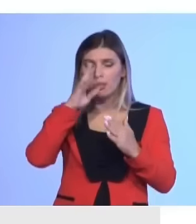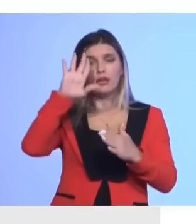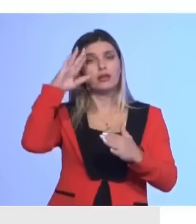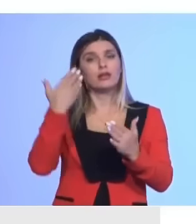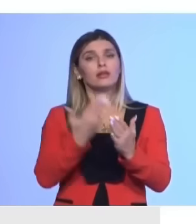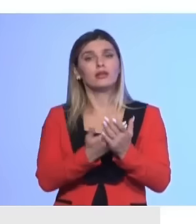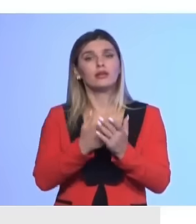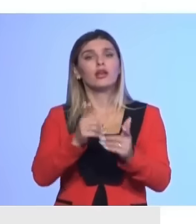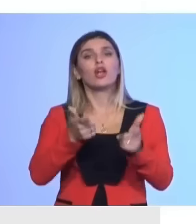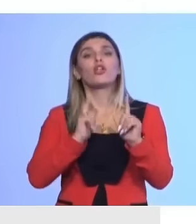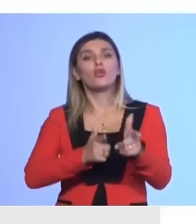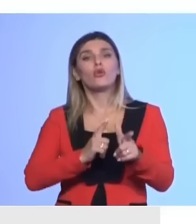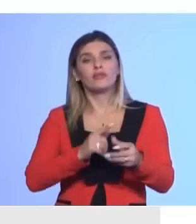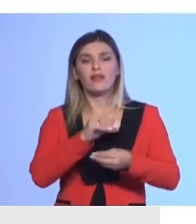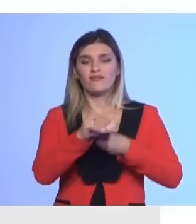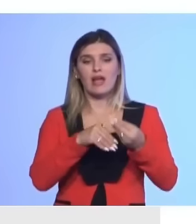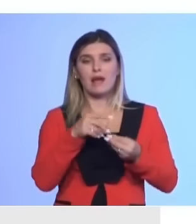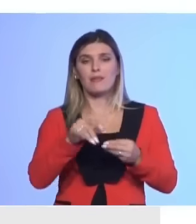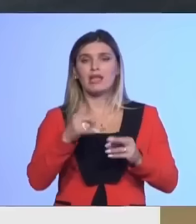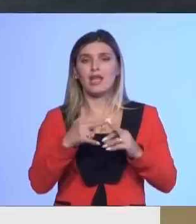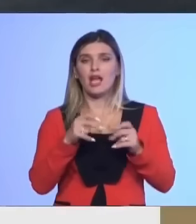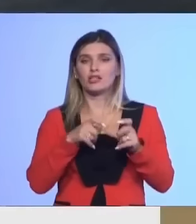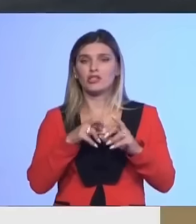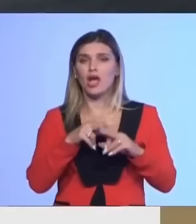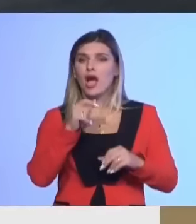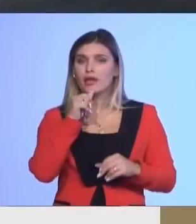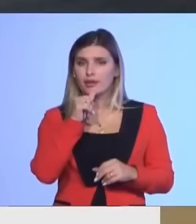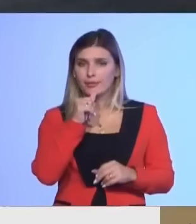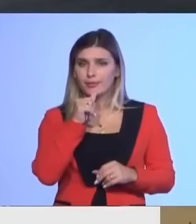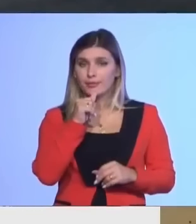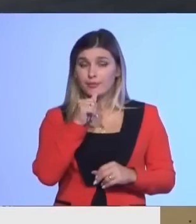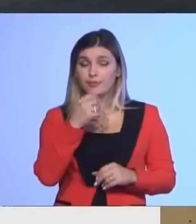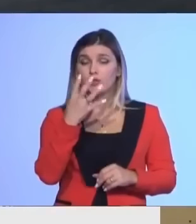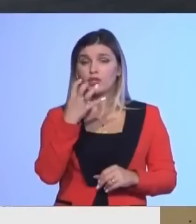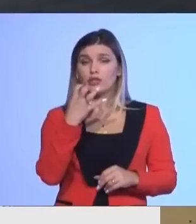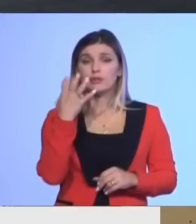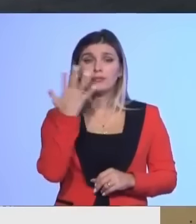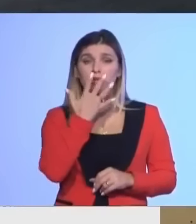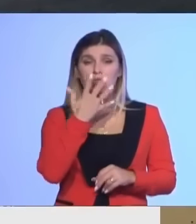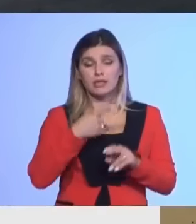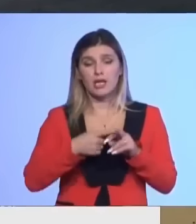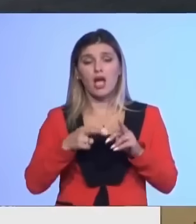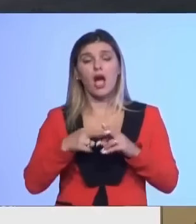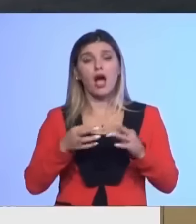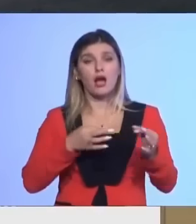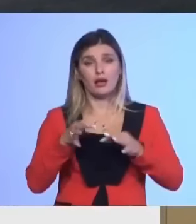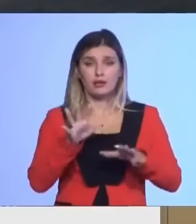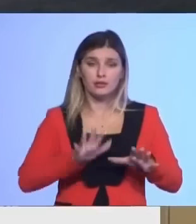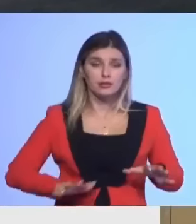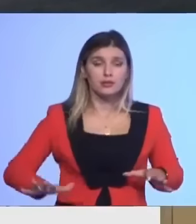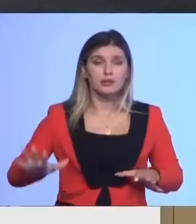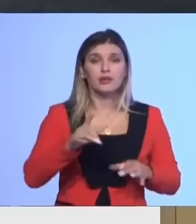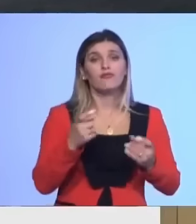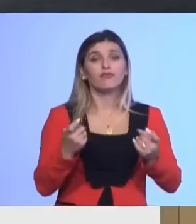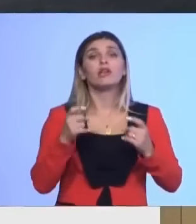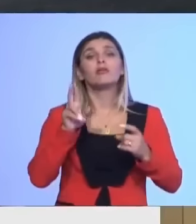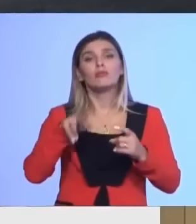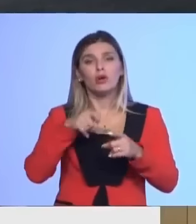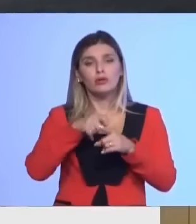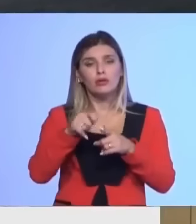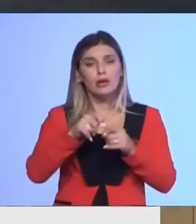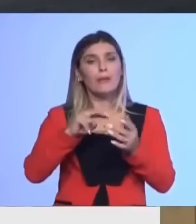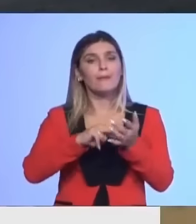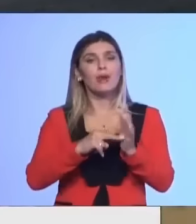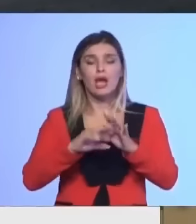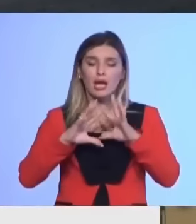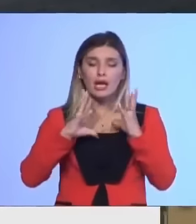të sakrificës së familjes Jashari. Për 450 hektar në fshatin Prekaz do të punohat në detaje në